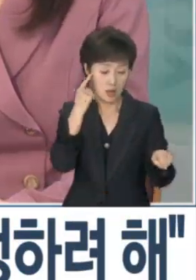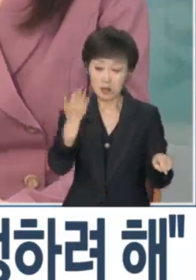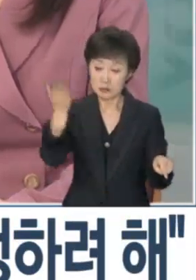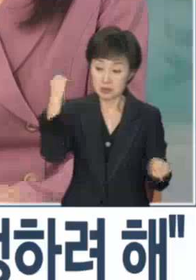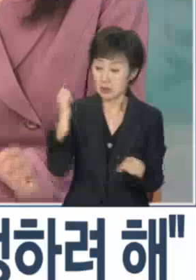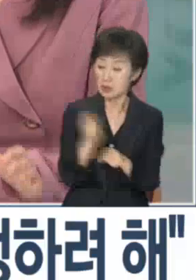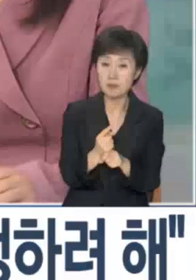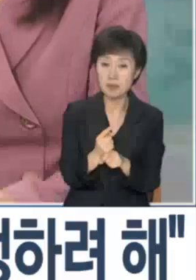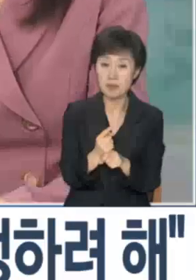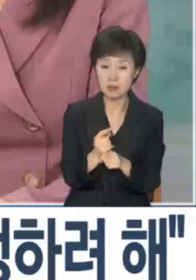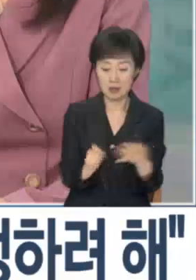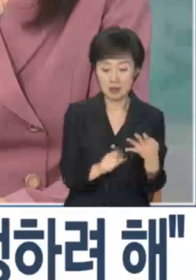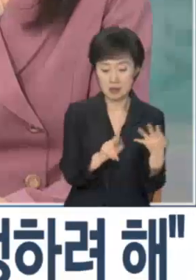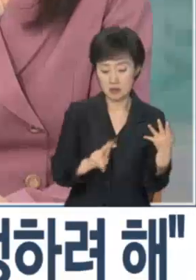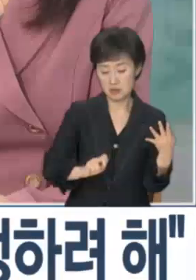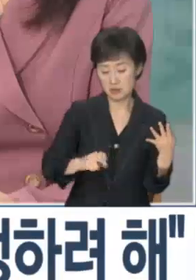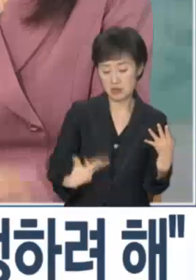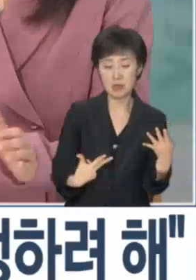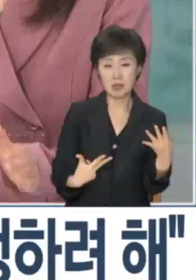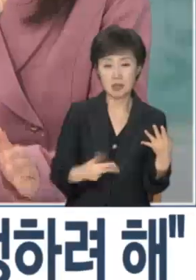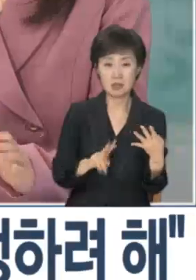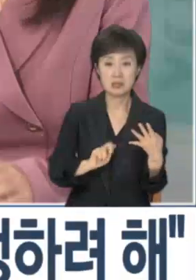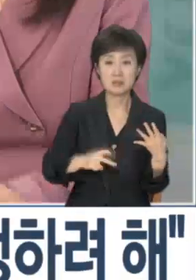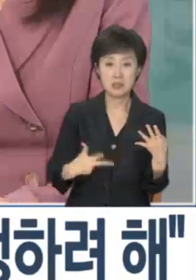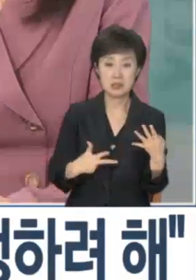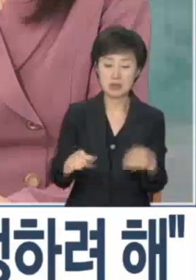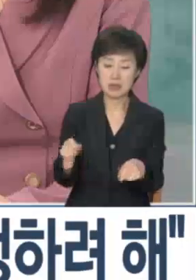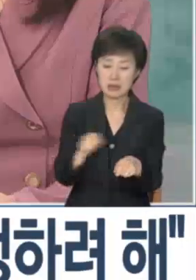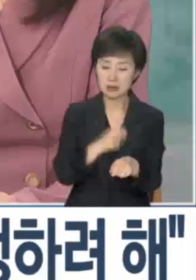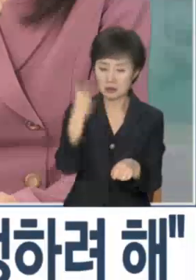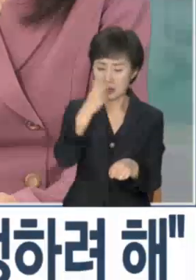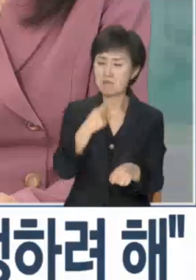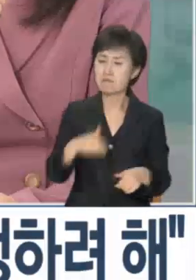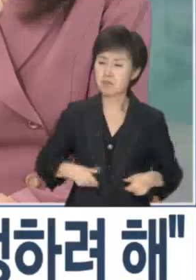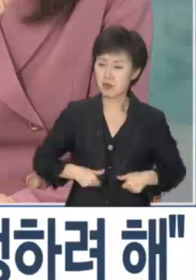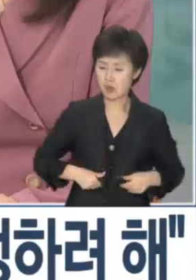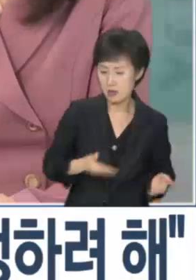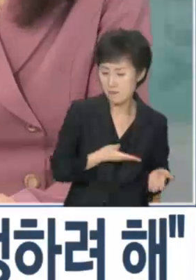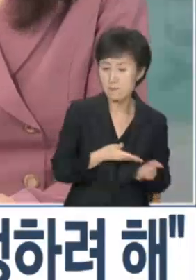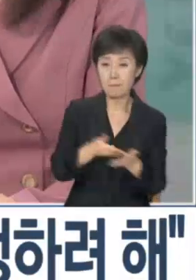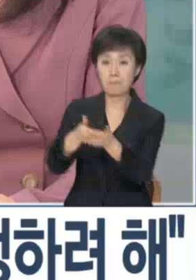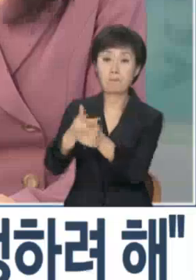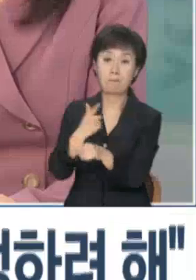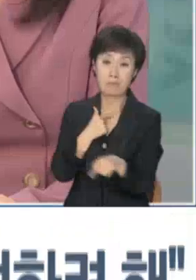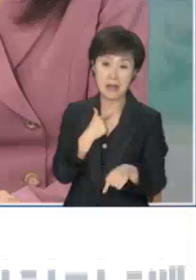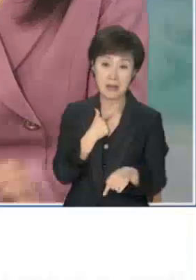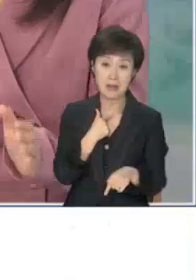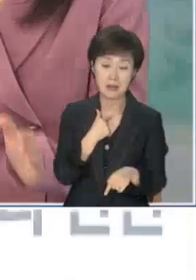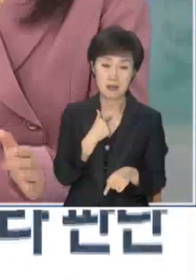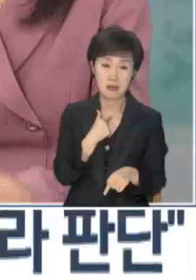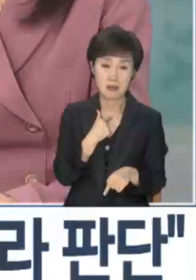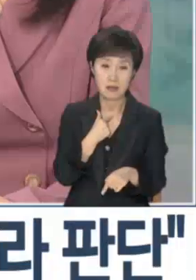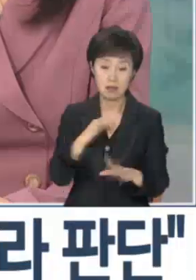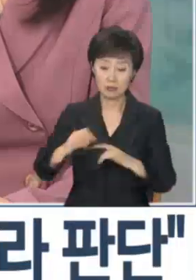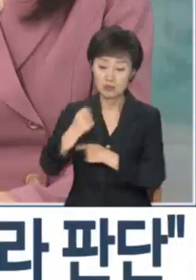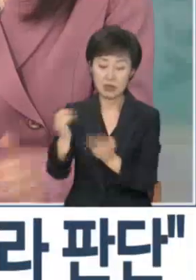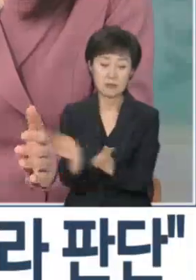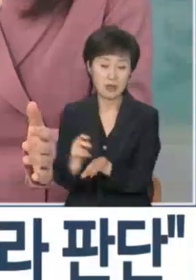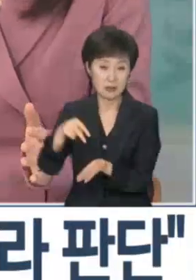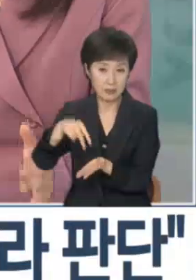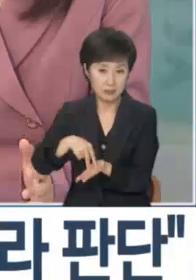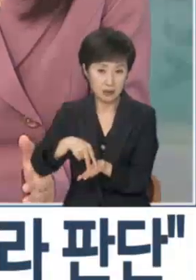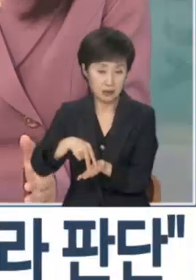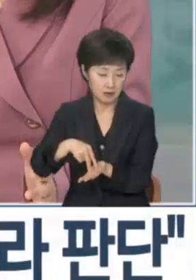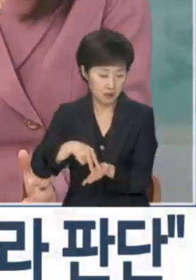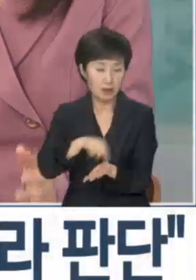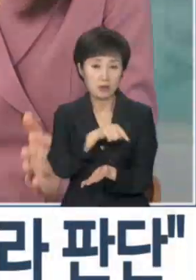이미 올해 4월 27일에 이 특검안에 대해서 패스트트랙 안에 태웠던 적이 있었고요. 그리고 국민의힘으로서도 국회